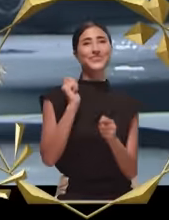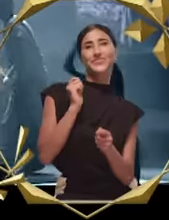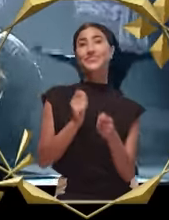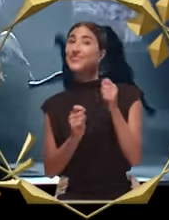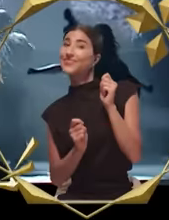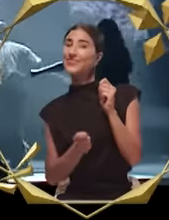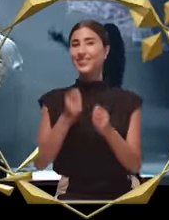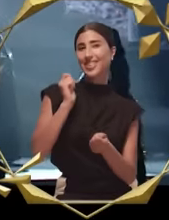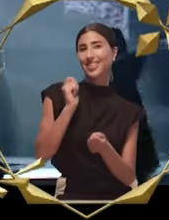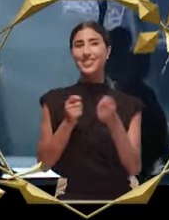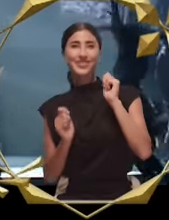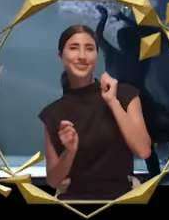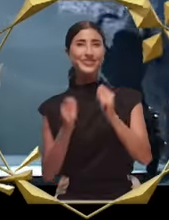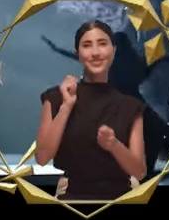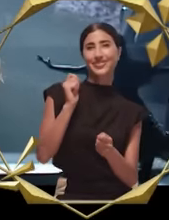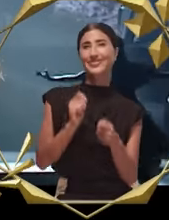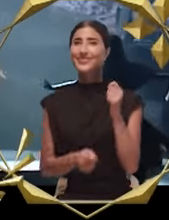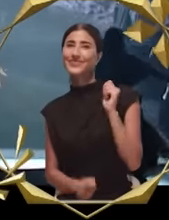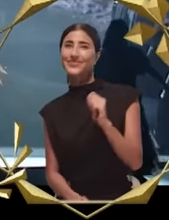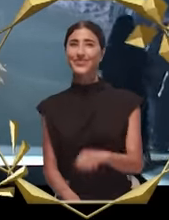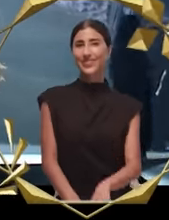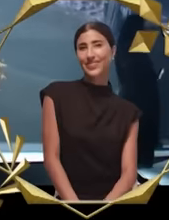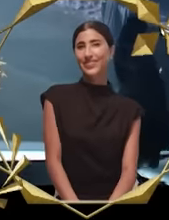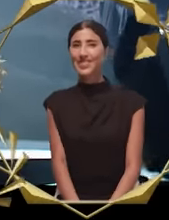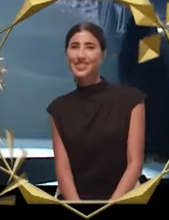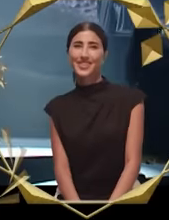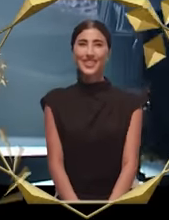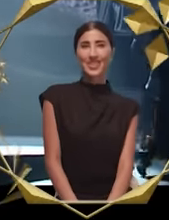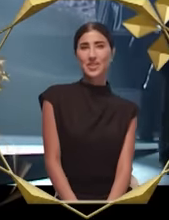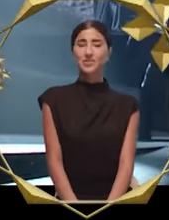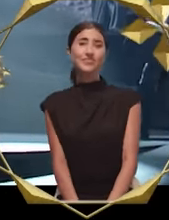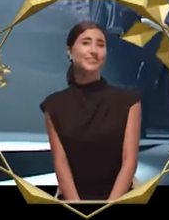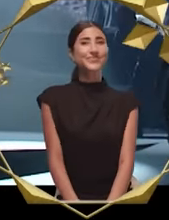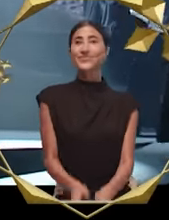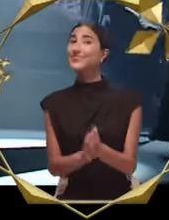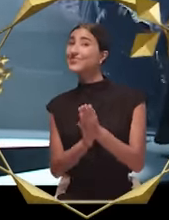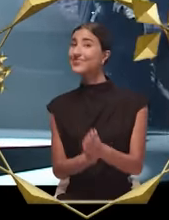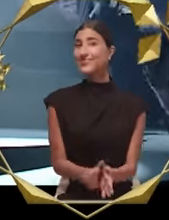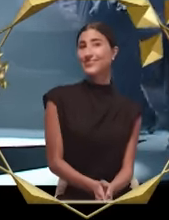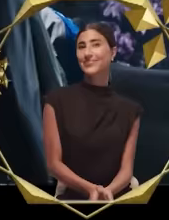ولا وادي لا أبيض لا أسود بل رمادي شيء هكذا بين وبين